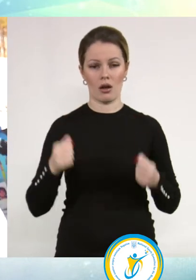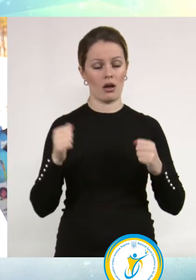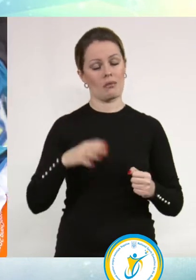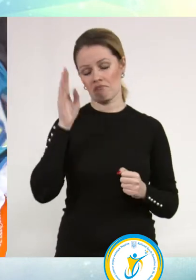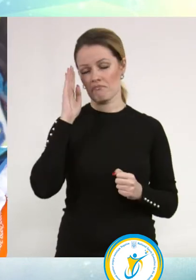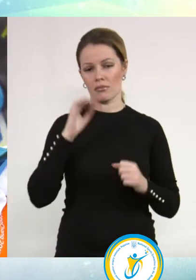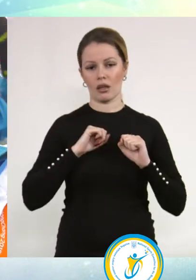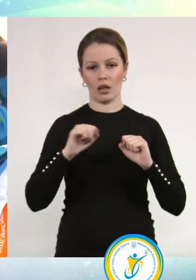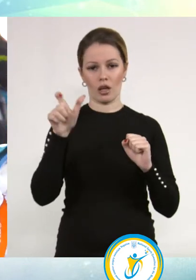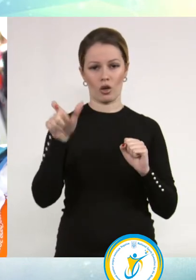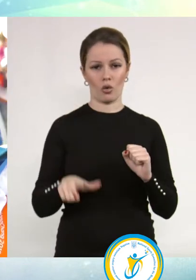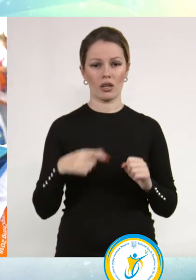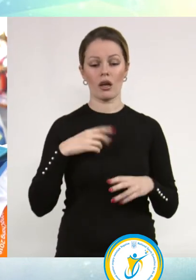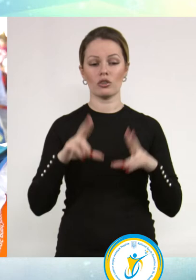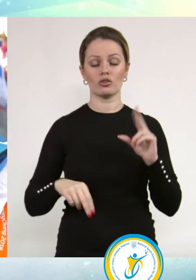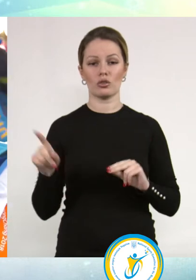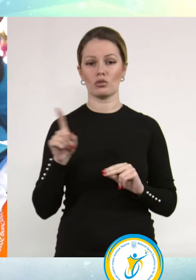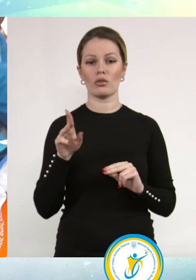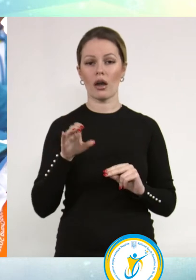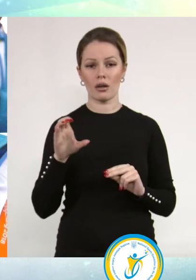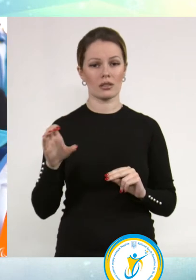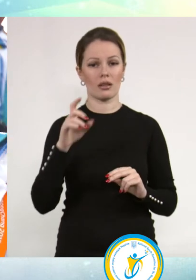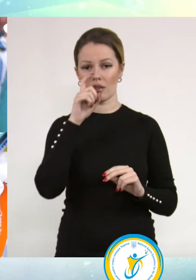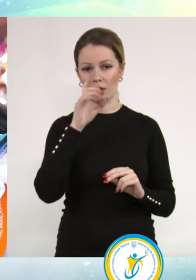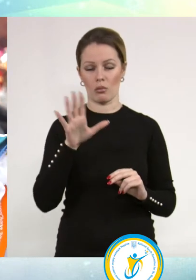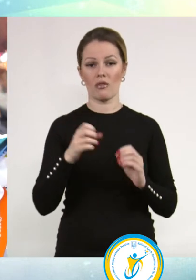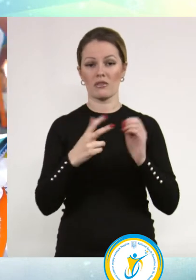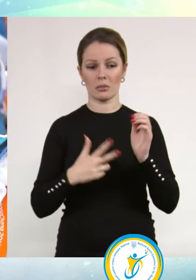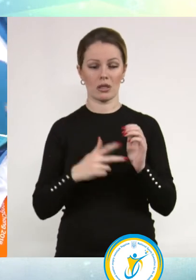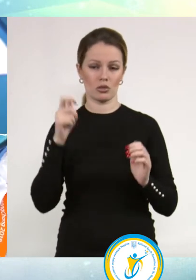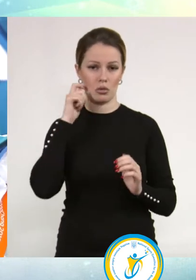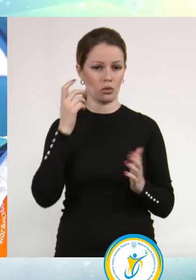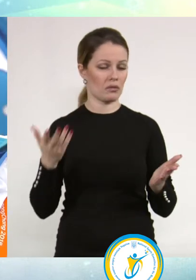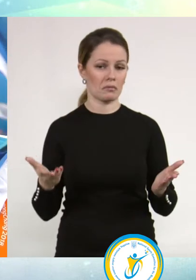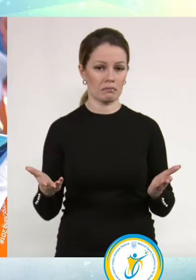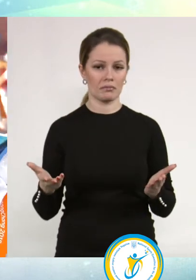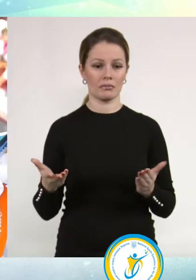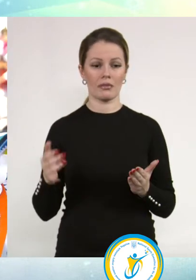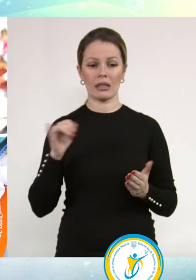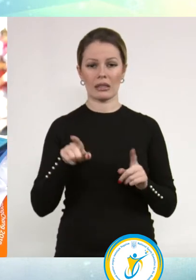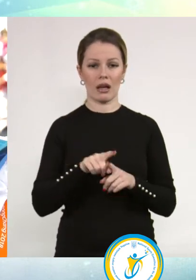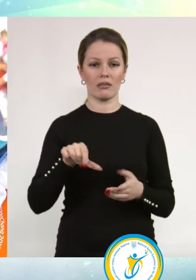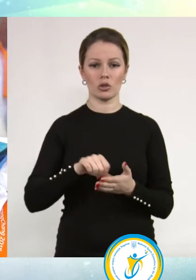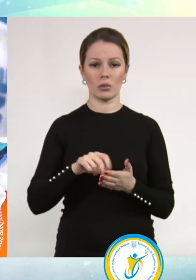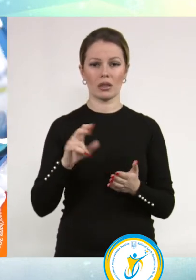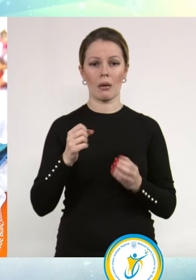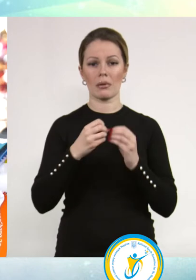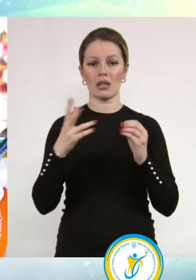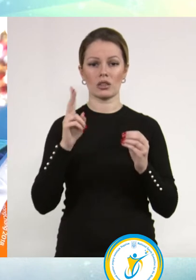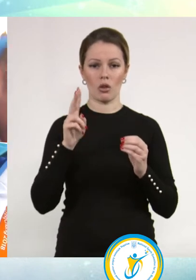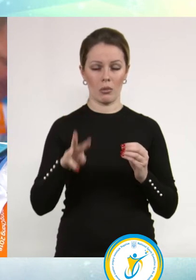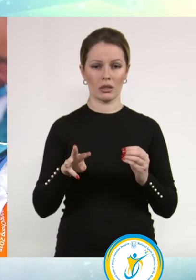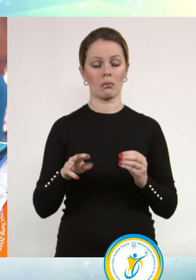Просто герой. Я вважаю, що Тарас Радь дуже непогано виступив. 18 років, слухайте. 18 років і так виступити на 15